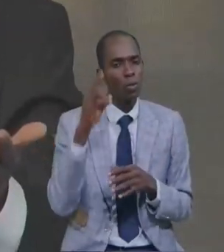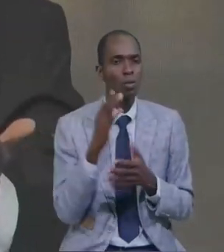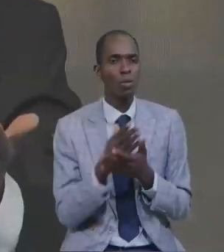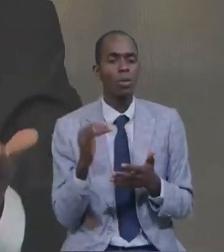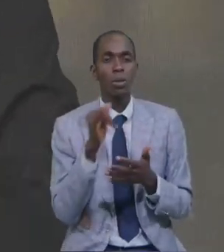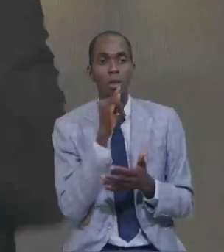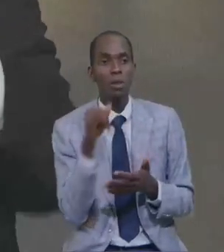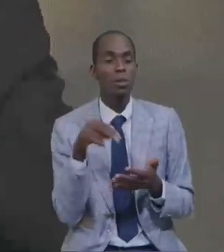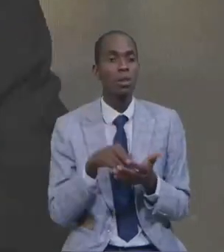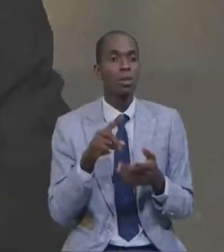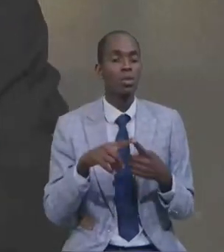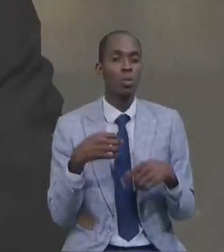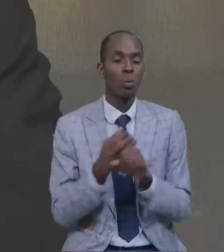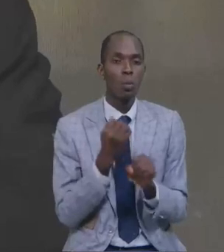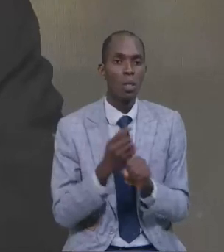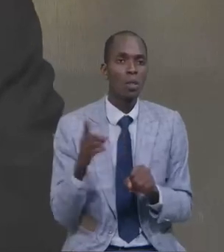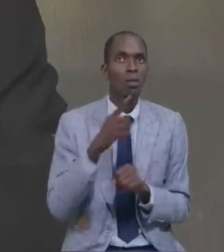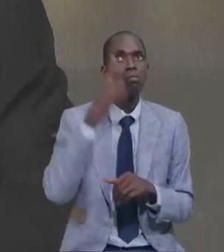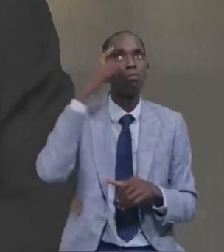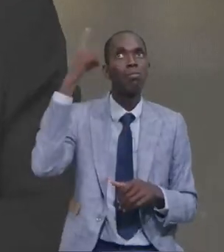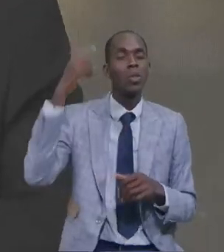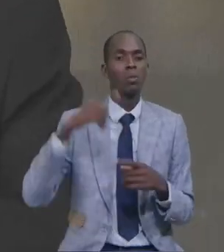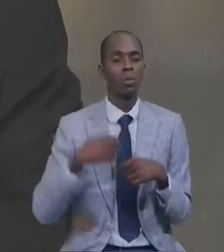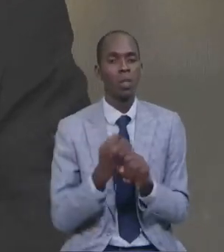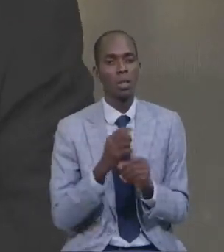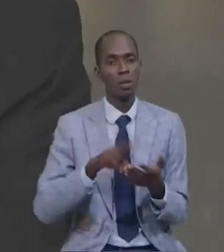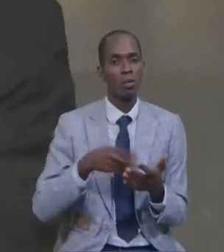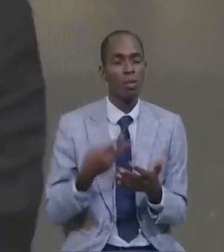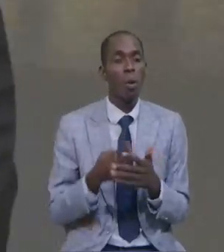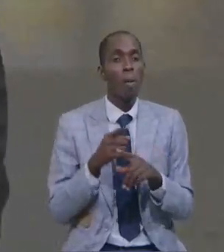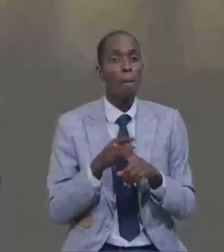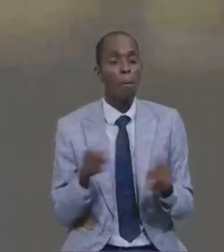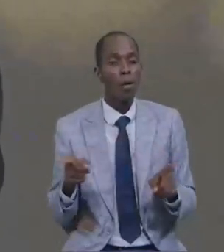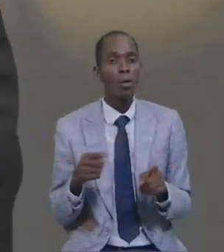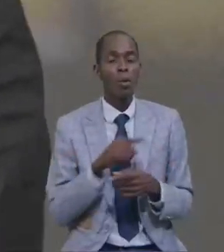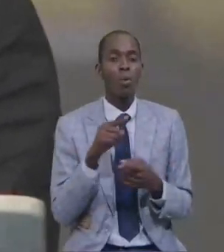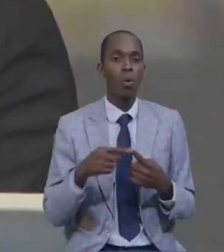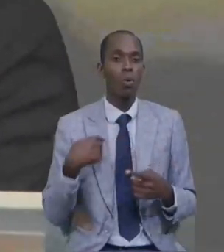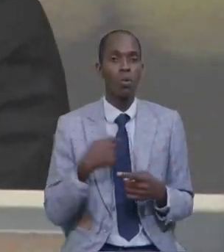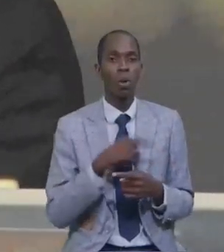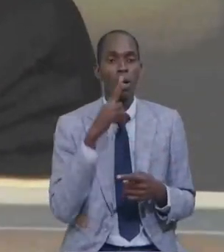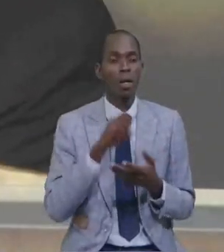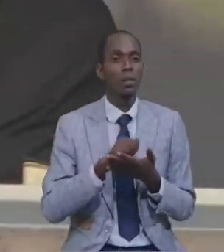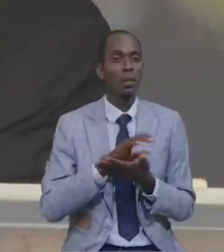sommes sanctifiés, conformément à la prière du Seigneur Jésus-Christ, il y a